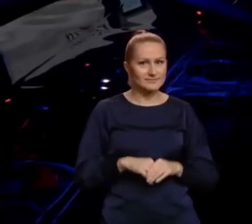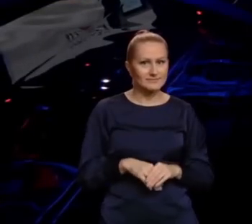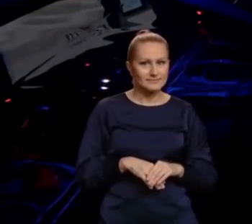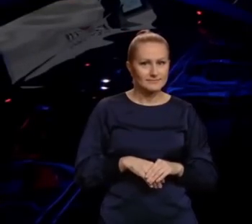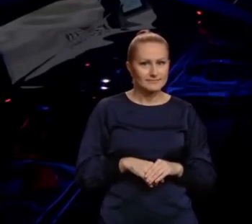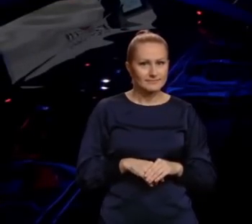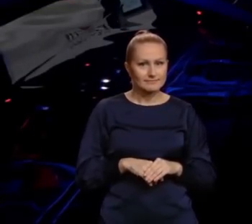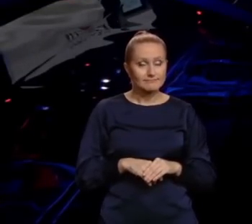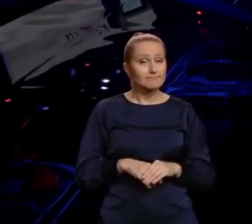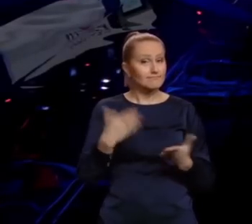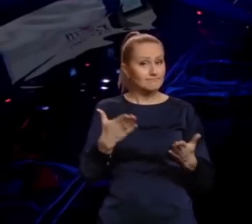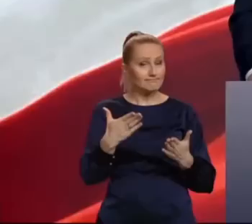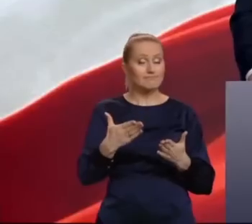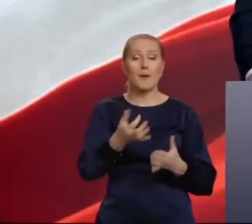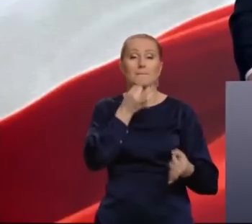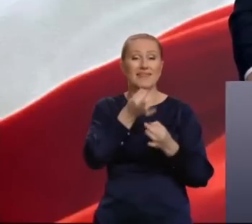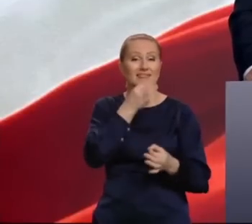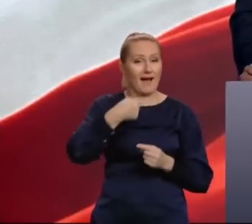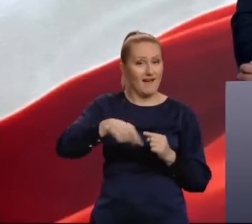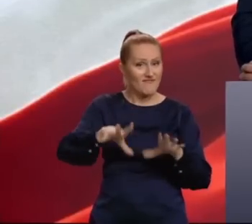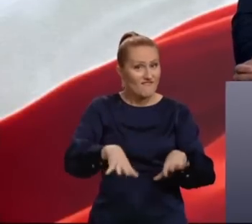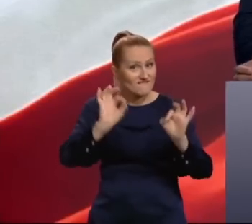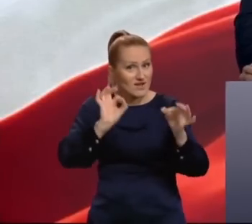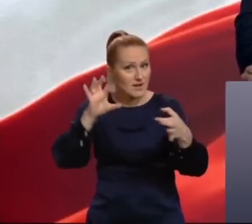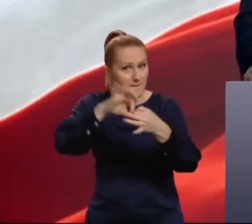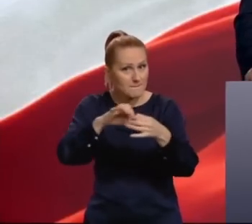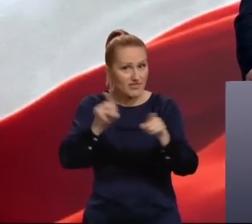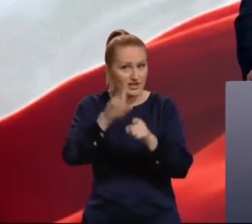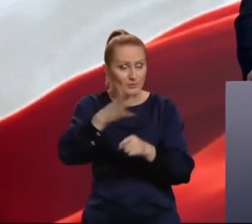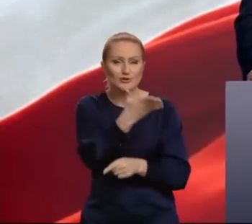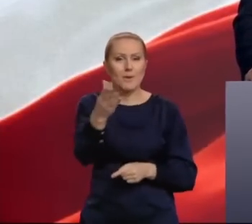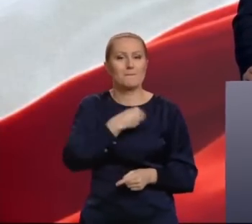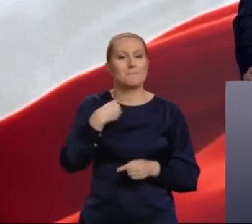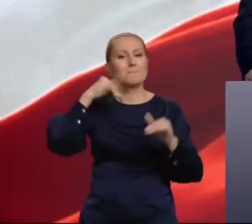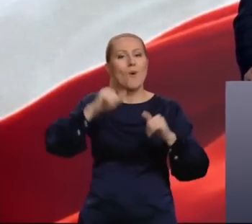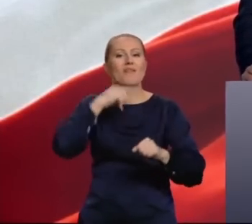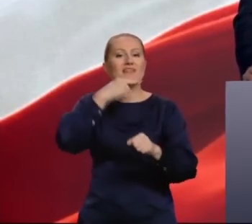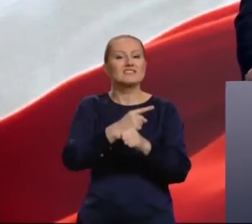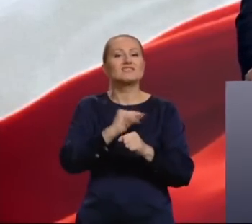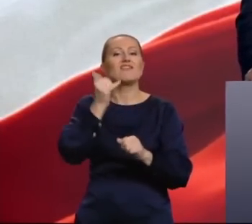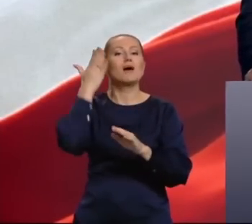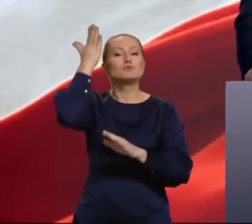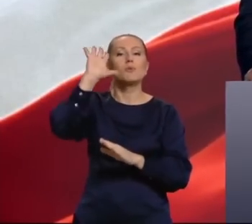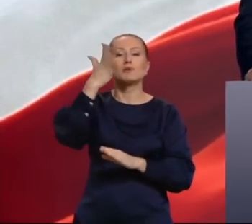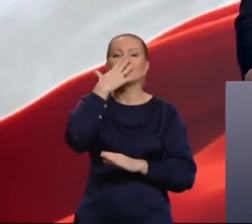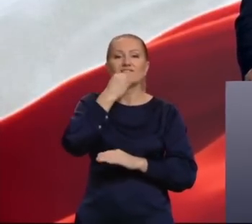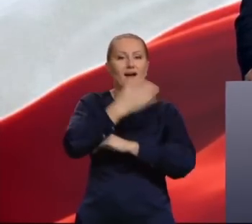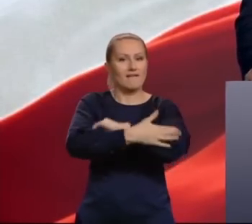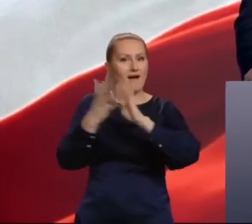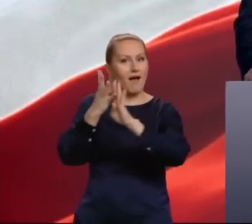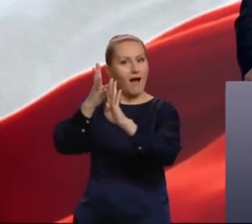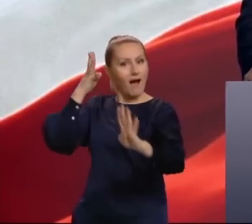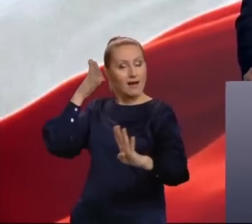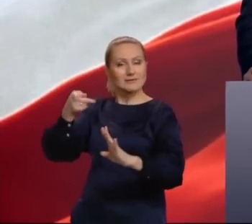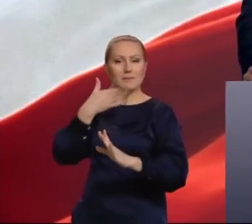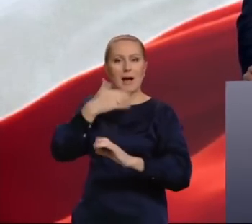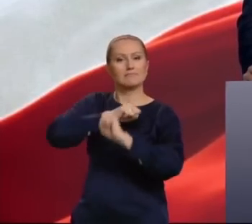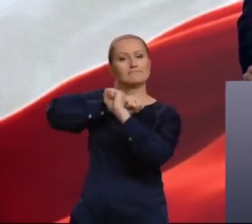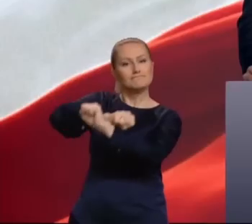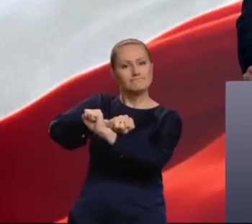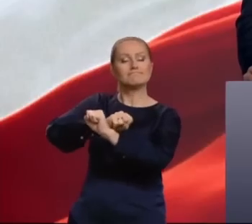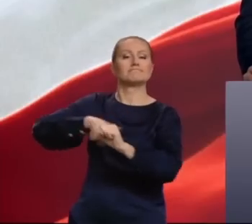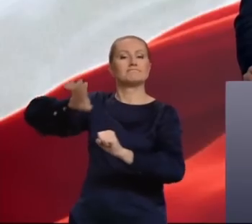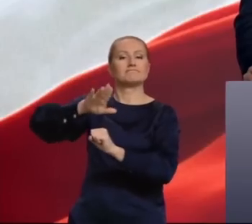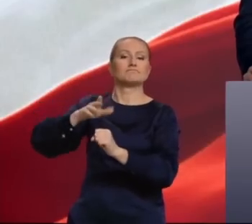inne. Wyborom, referendum, Polacy spoko będą mogli zdecydować o przyszłości zapory na granicy, która chroni Rzeczpospolitą przed organizowanym przez Rosję,